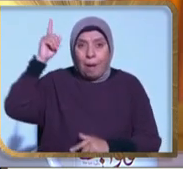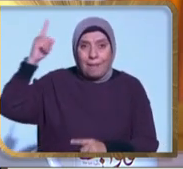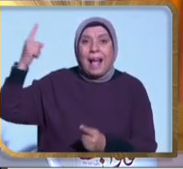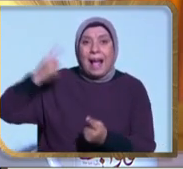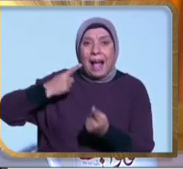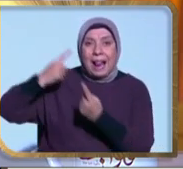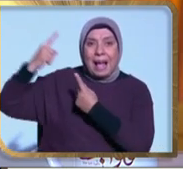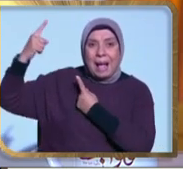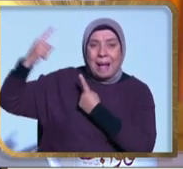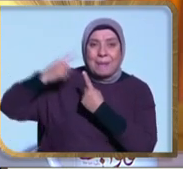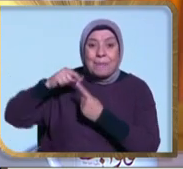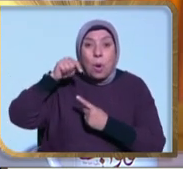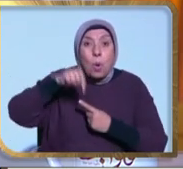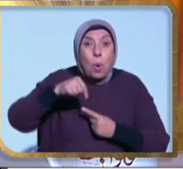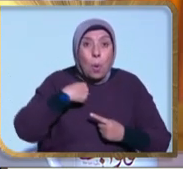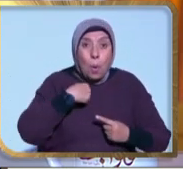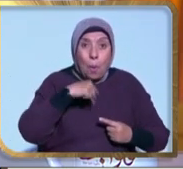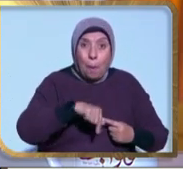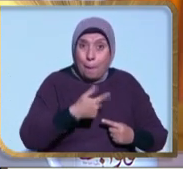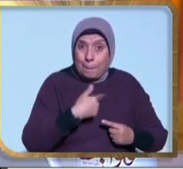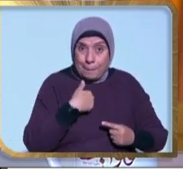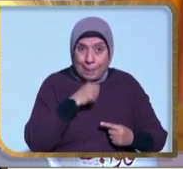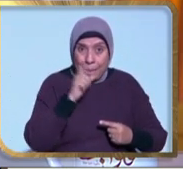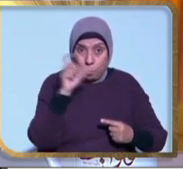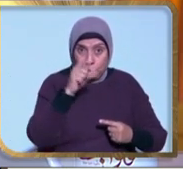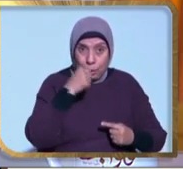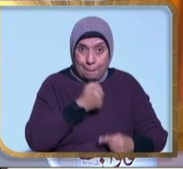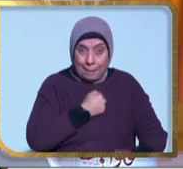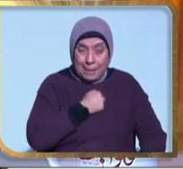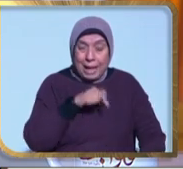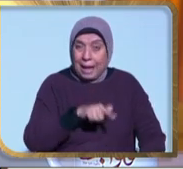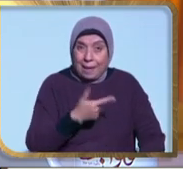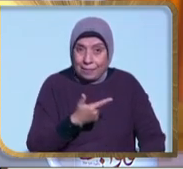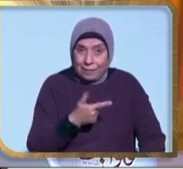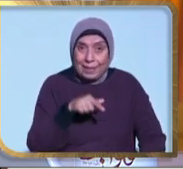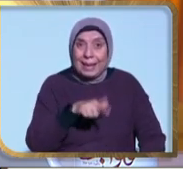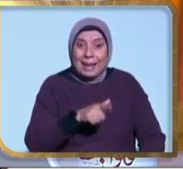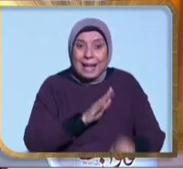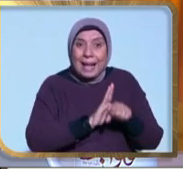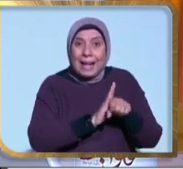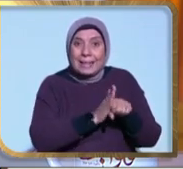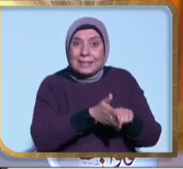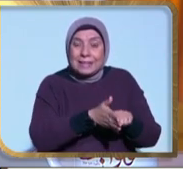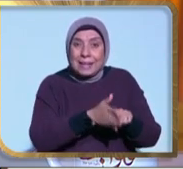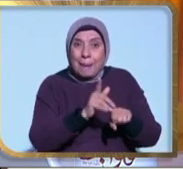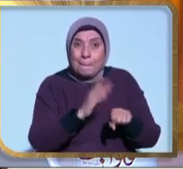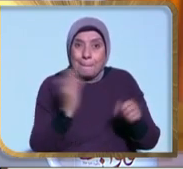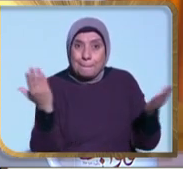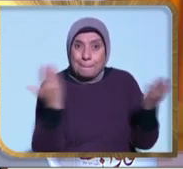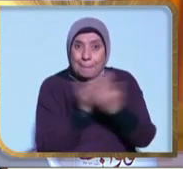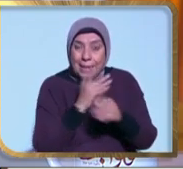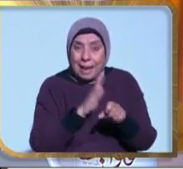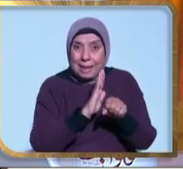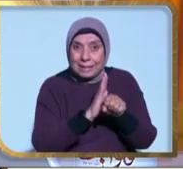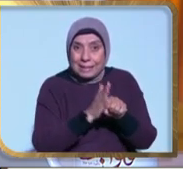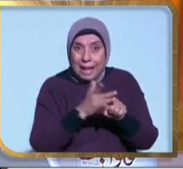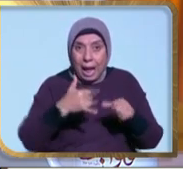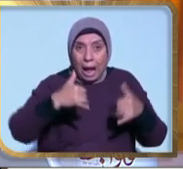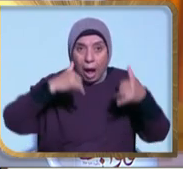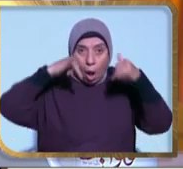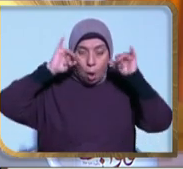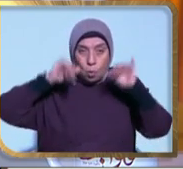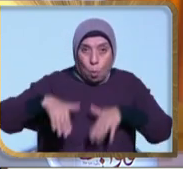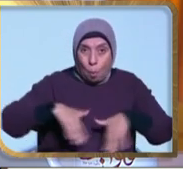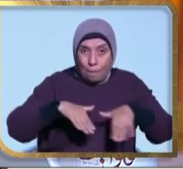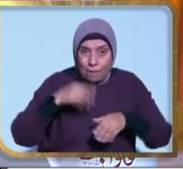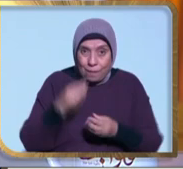النحر يعني حين فدى الله تعالى اسماعيل ب من فدا من الذبح بكبش عظيم